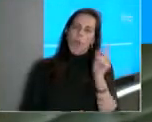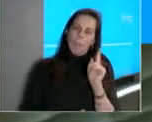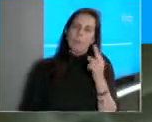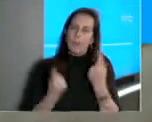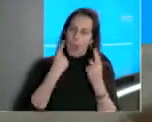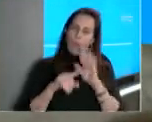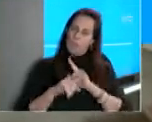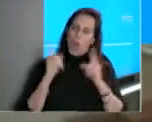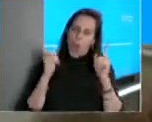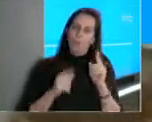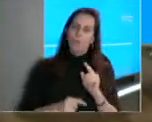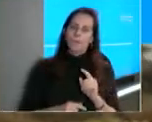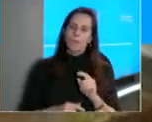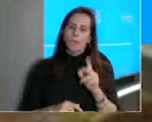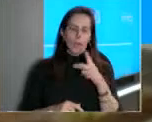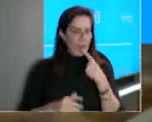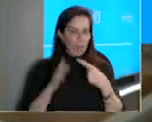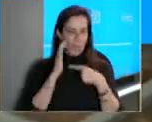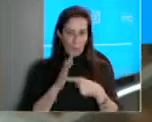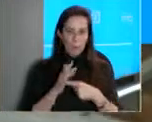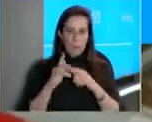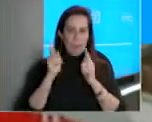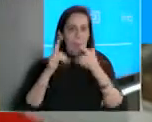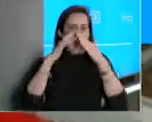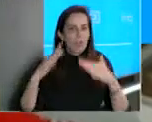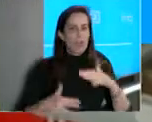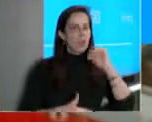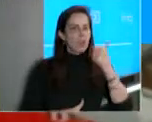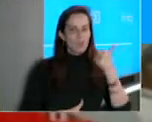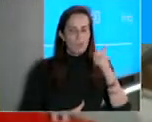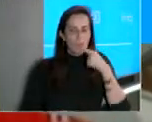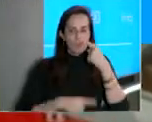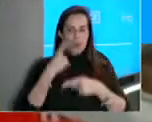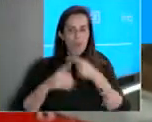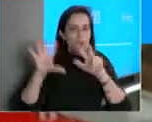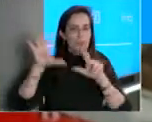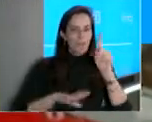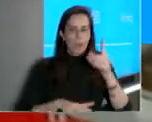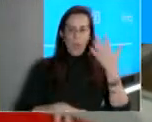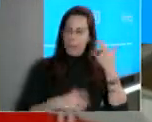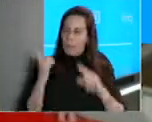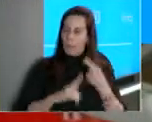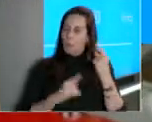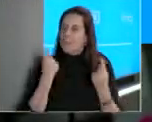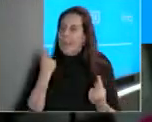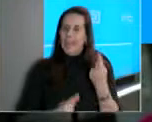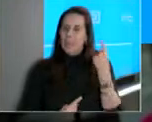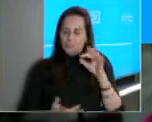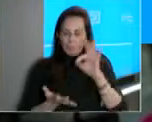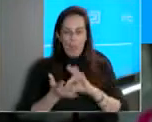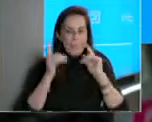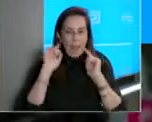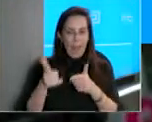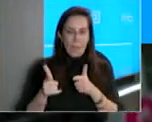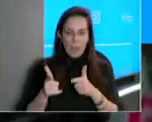מקרים אחרים גם. למשל, אני יכול לתת לך דוגמה, שמלחמת לבנון הראשונה ב-1981, זה היה מקרה מאוד נדיר שערב